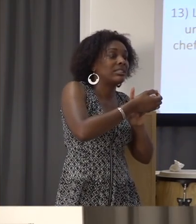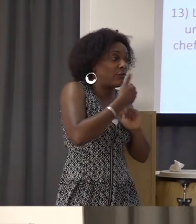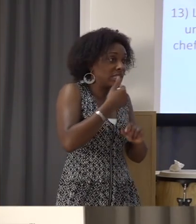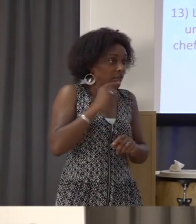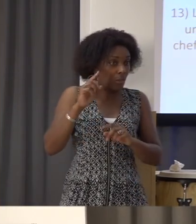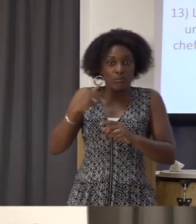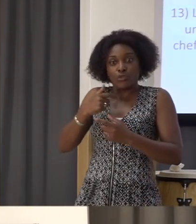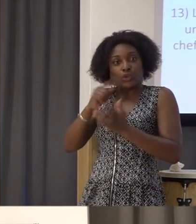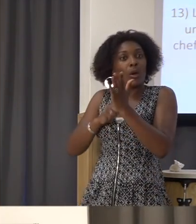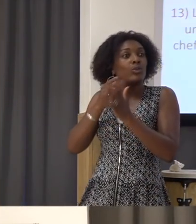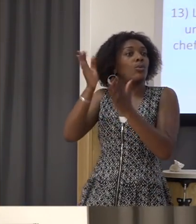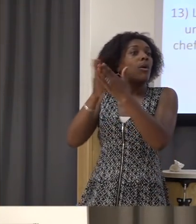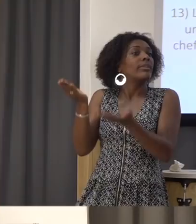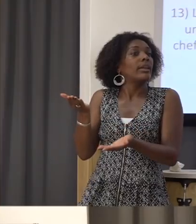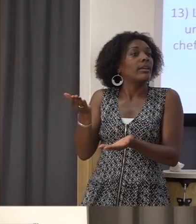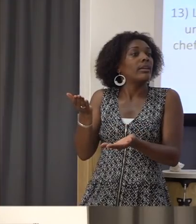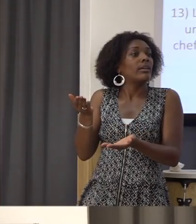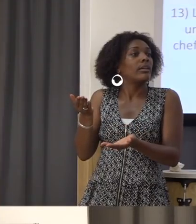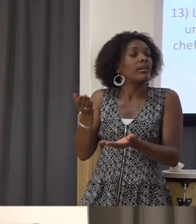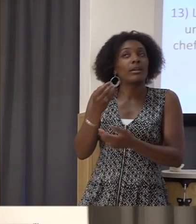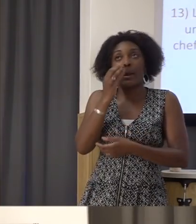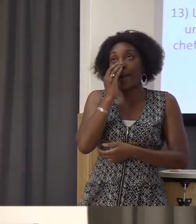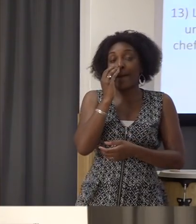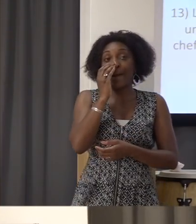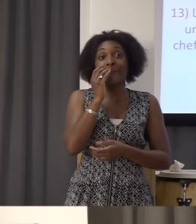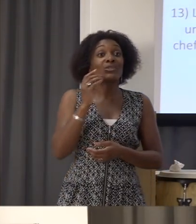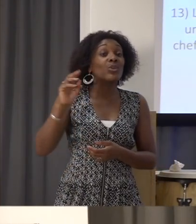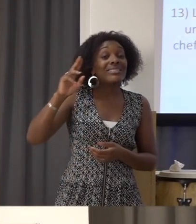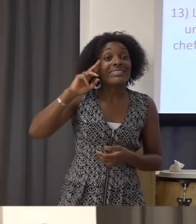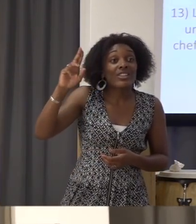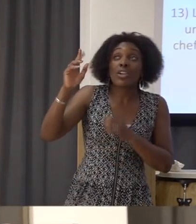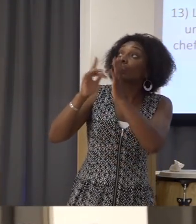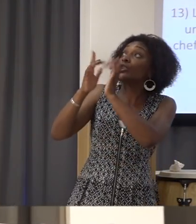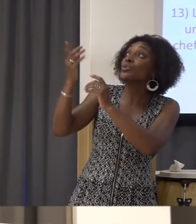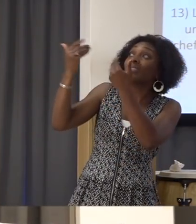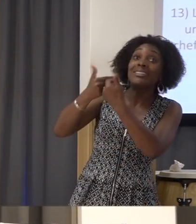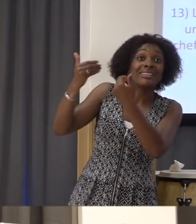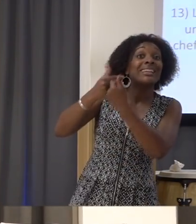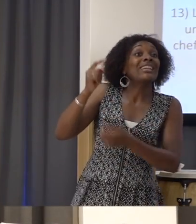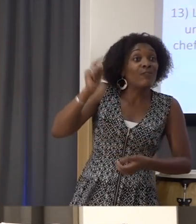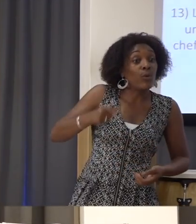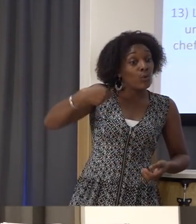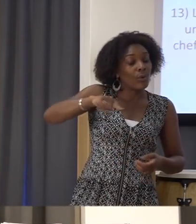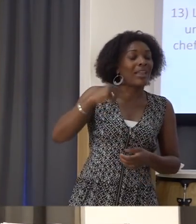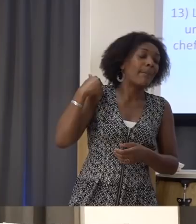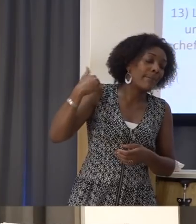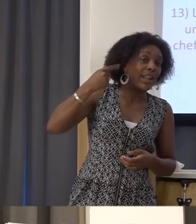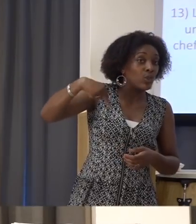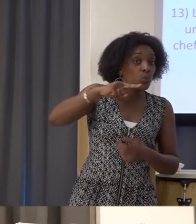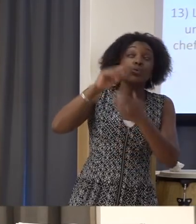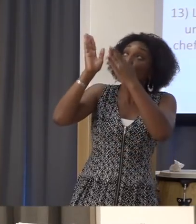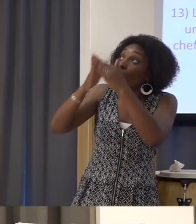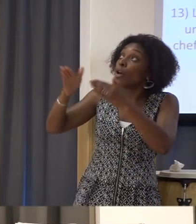Hein? Matthieu 7,7. Le Seigneur nous exhorte à demander. C'est la vision que Dieu veut que les